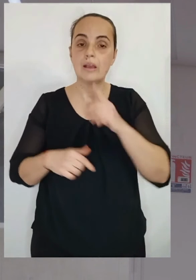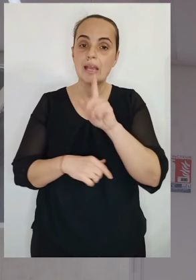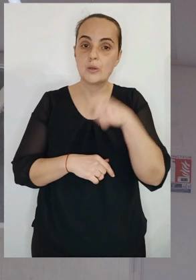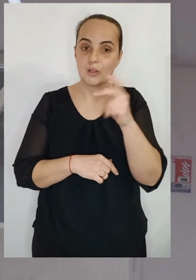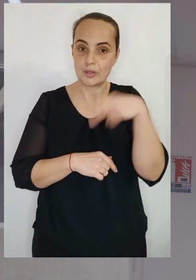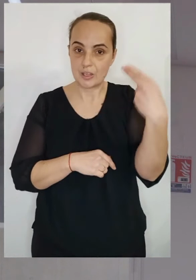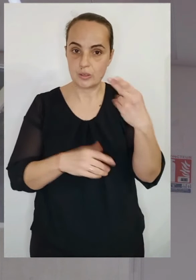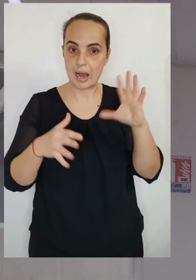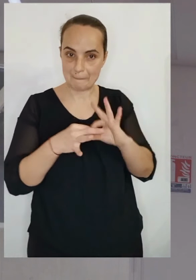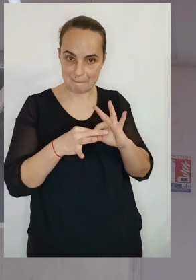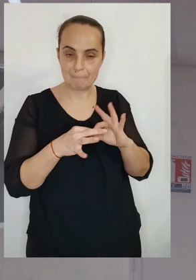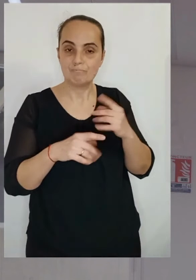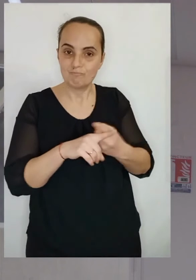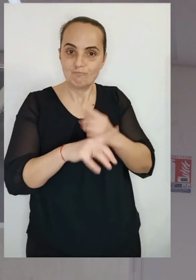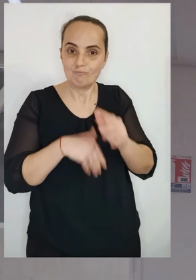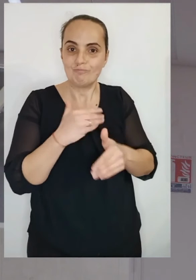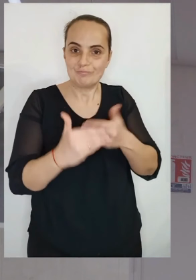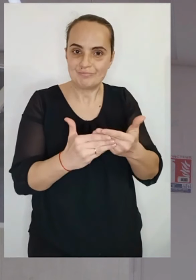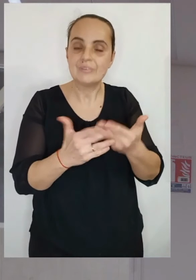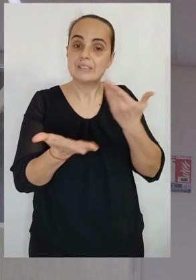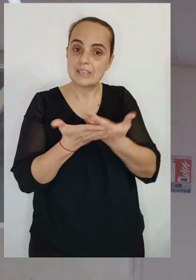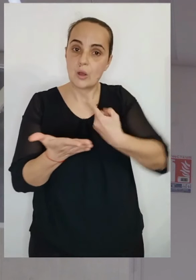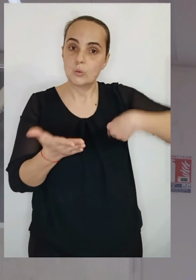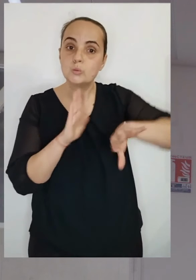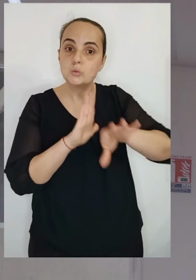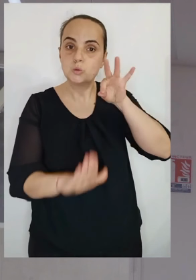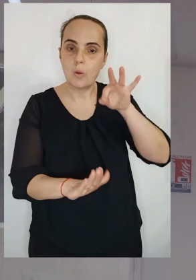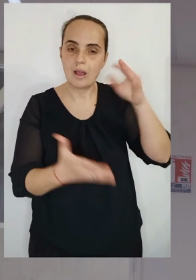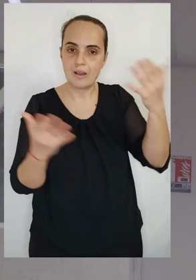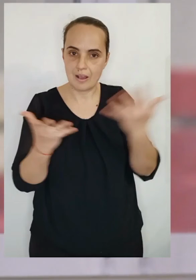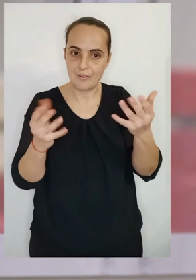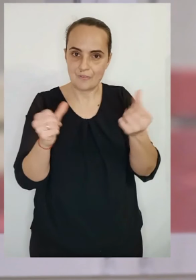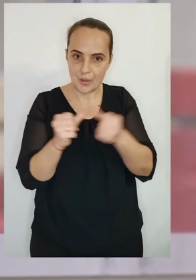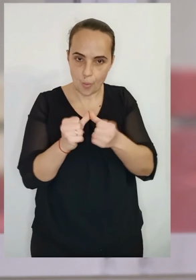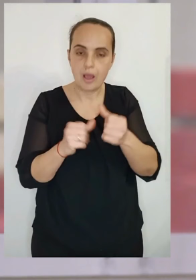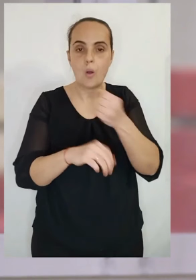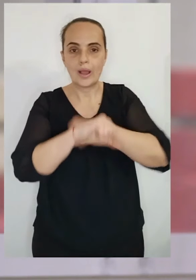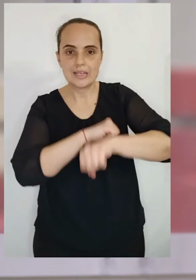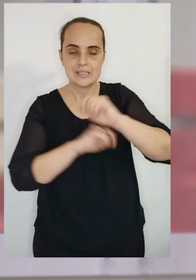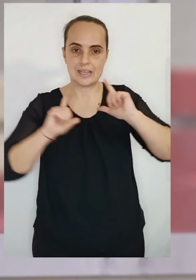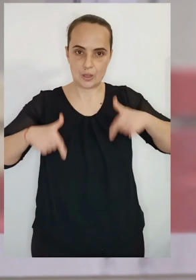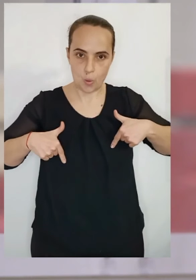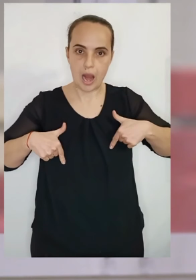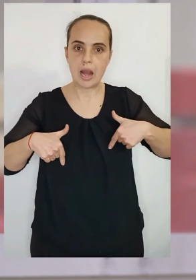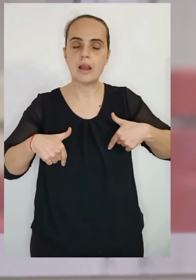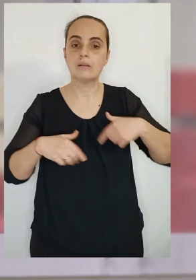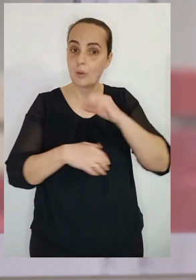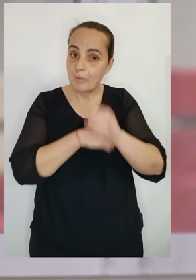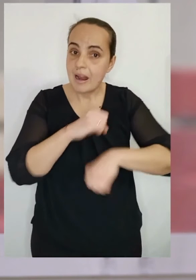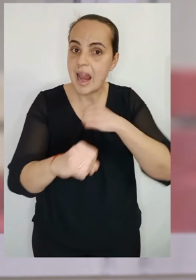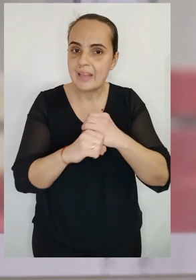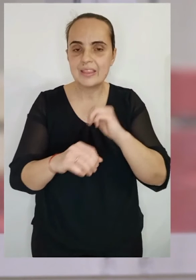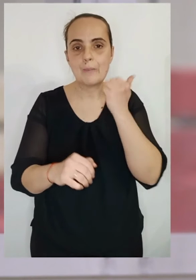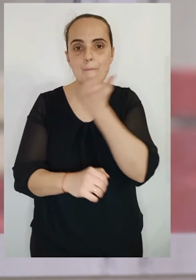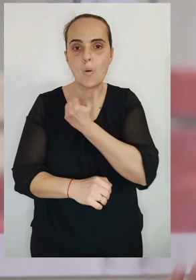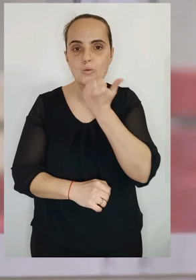l'éducation nationale. Et on a fait le choix, effectivement, de faire une étoilisation, ce qu'on appelait des écoles. On est sur une année bronze, comme on